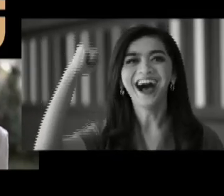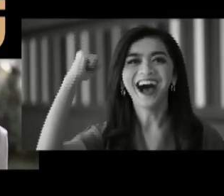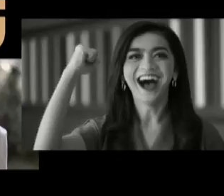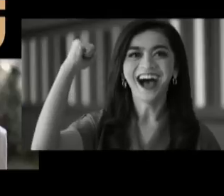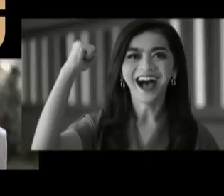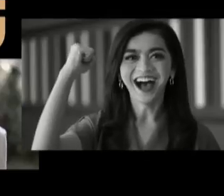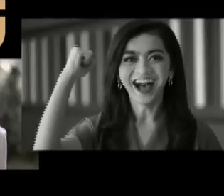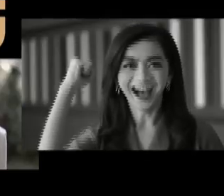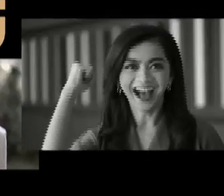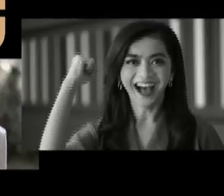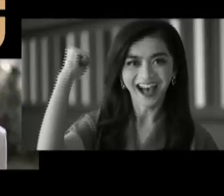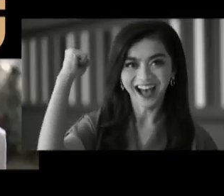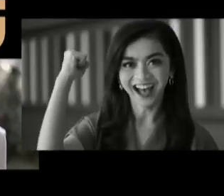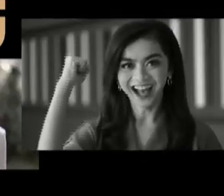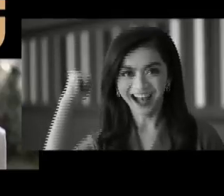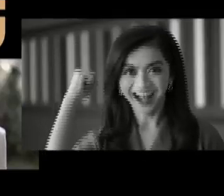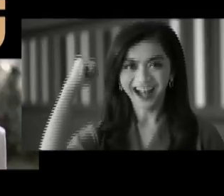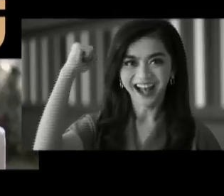kuat.